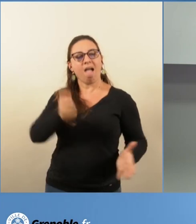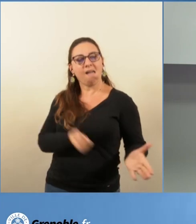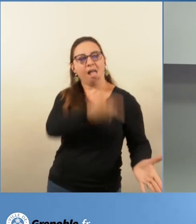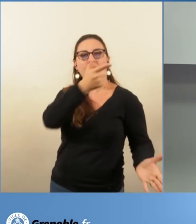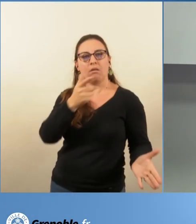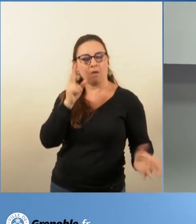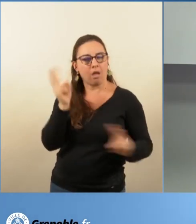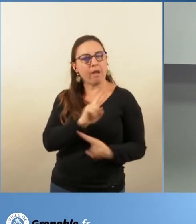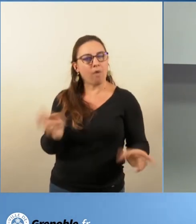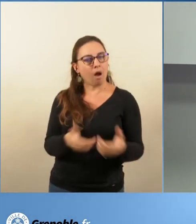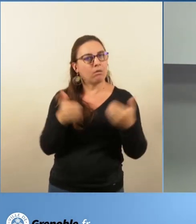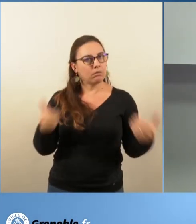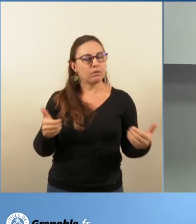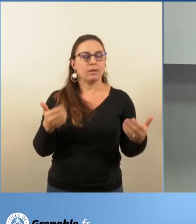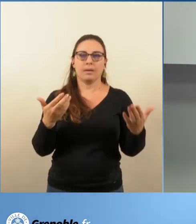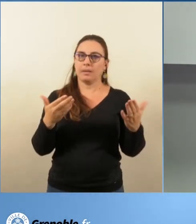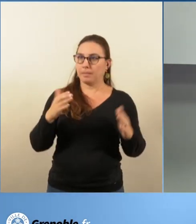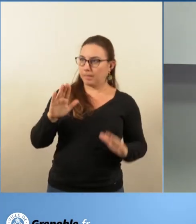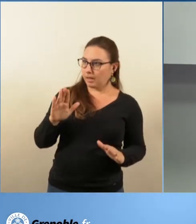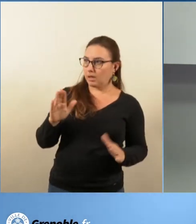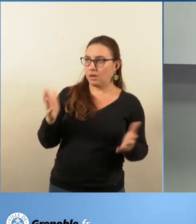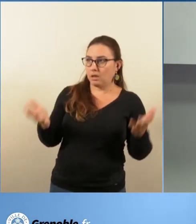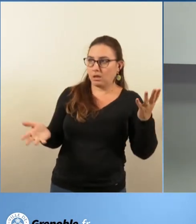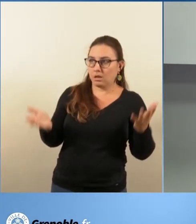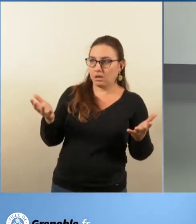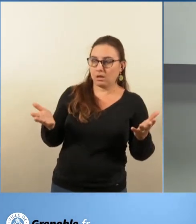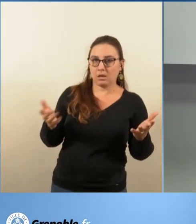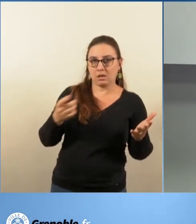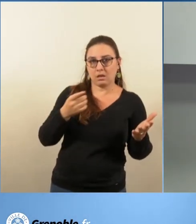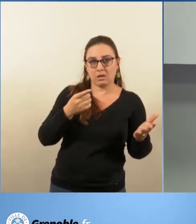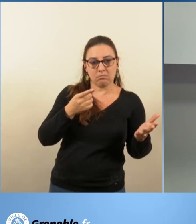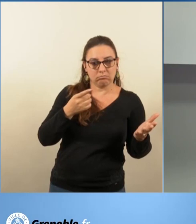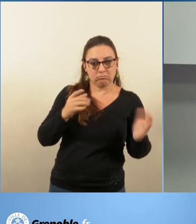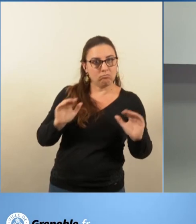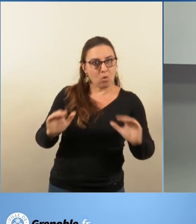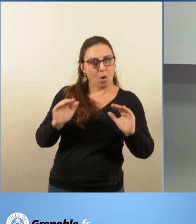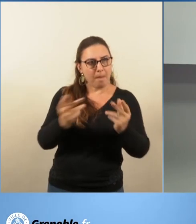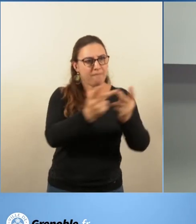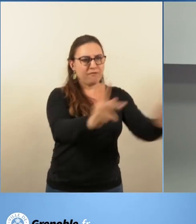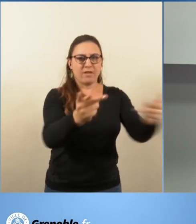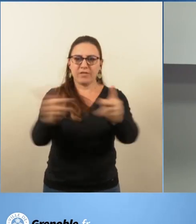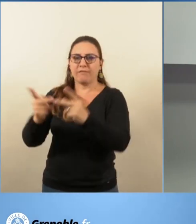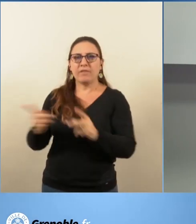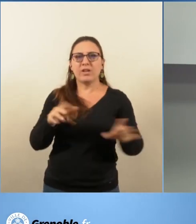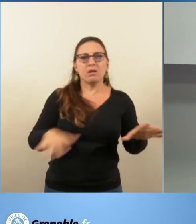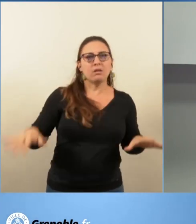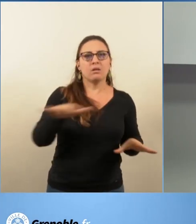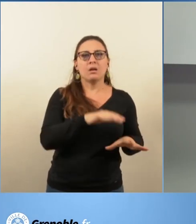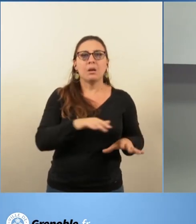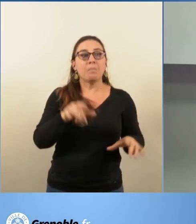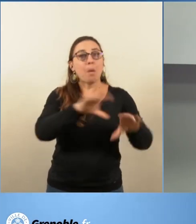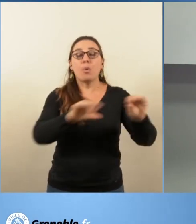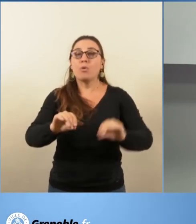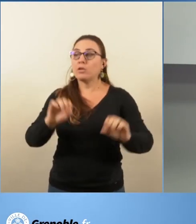sujet mais de fait nous avons comme toutes les villes mais comme ça n'est pas trop connu de la